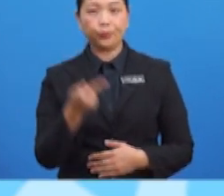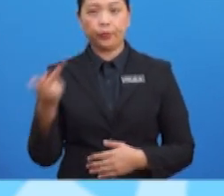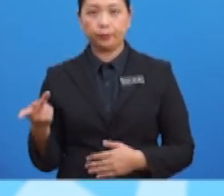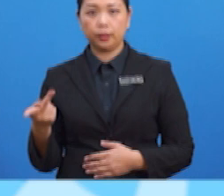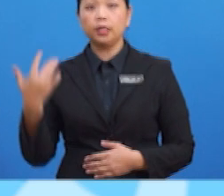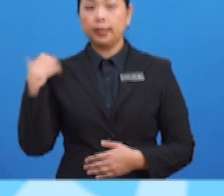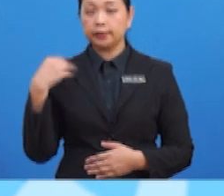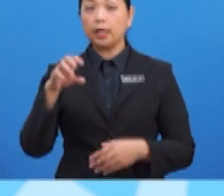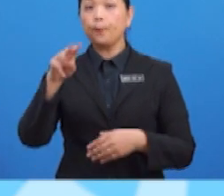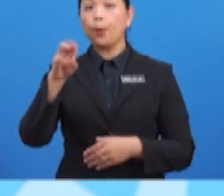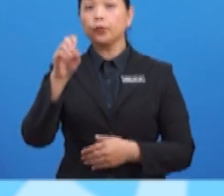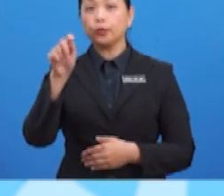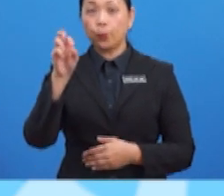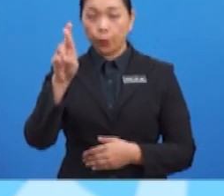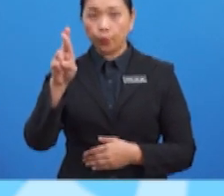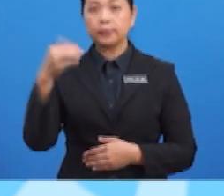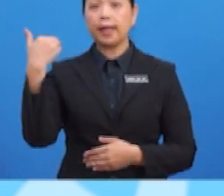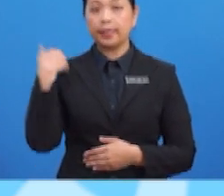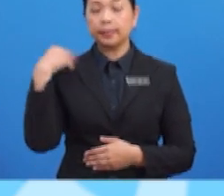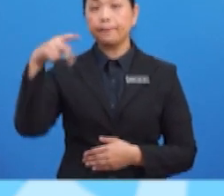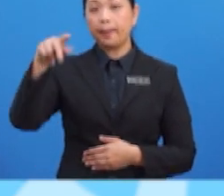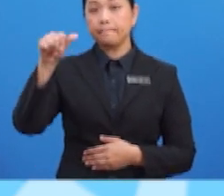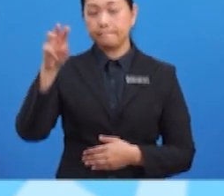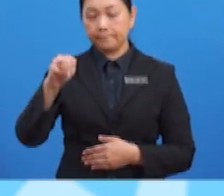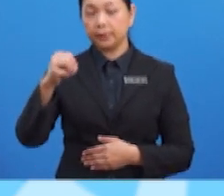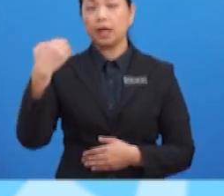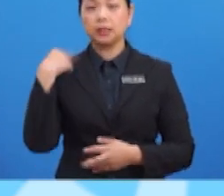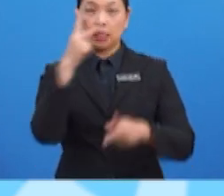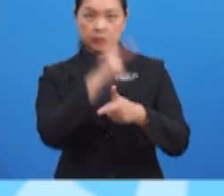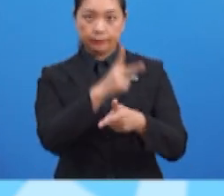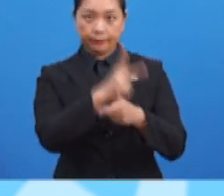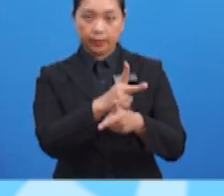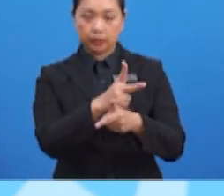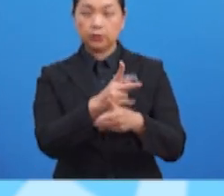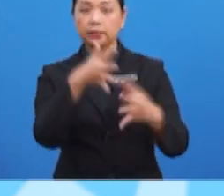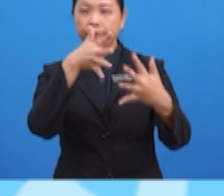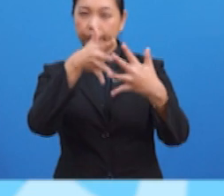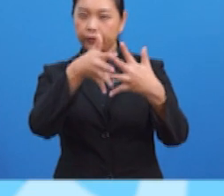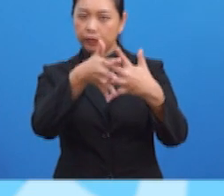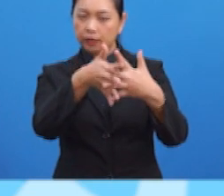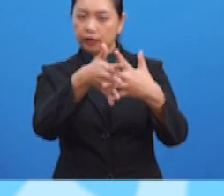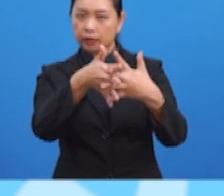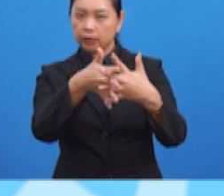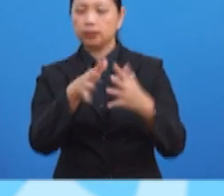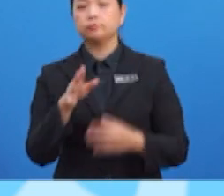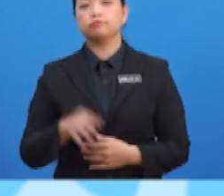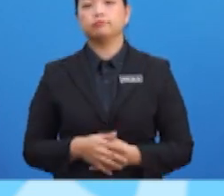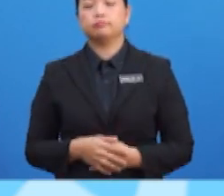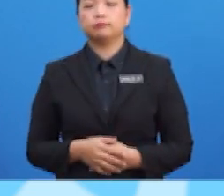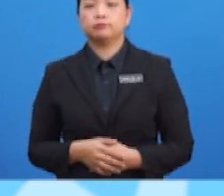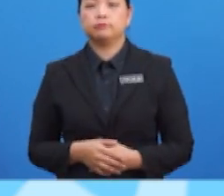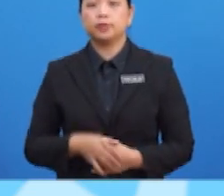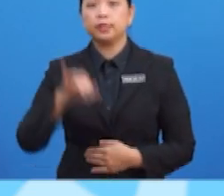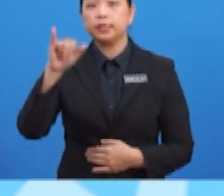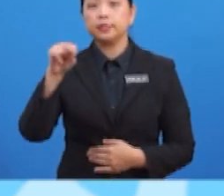motor elektrik, pam hidrolik, tangki simpanan, penapis, injap pelaga tekanan,